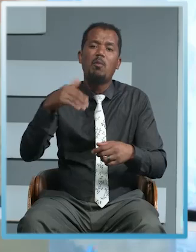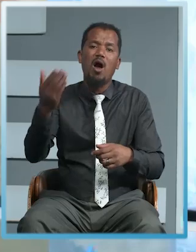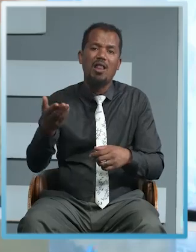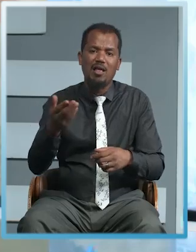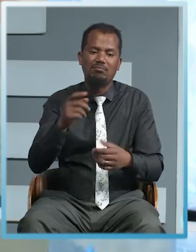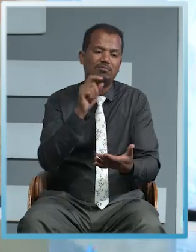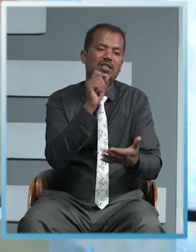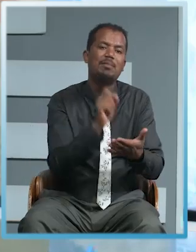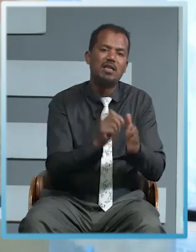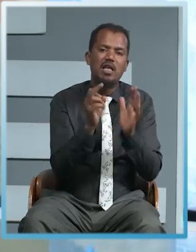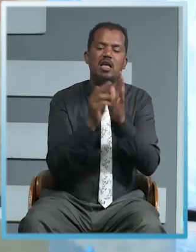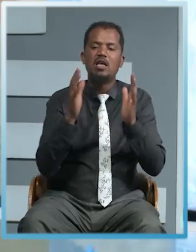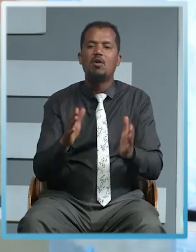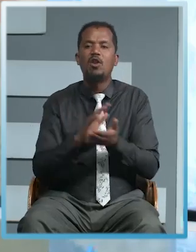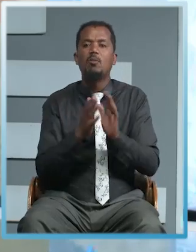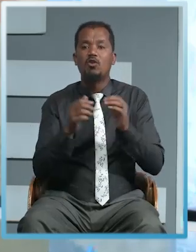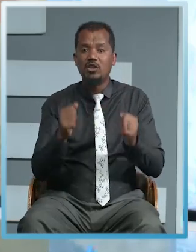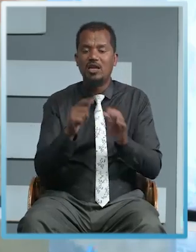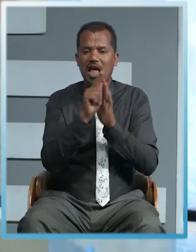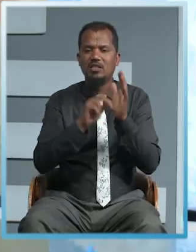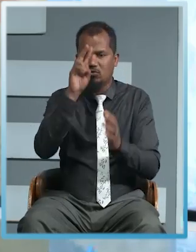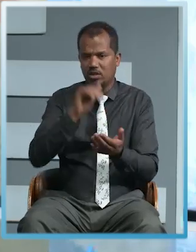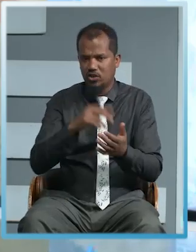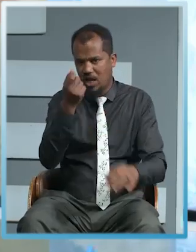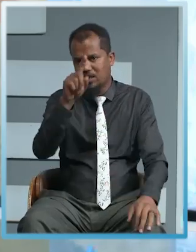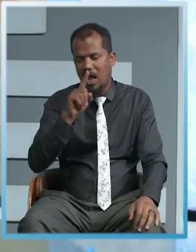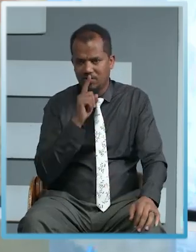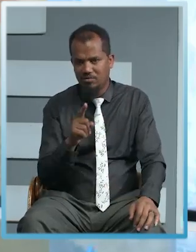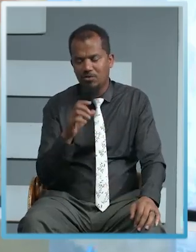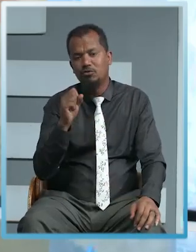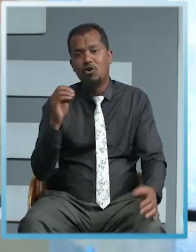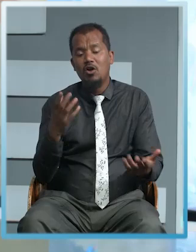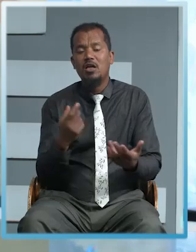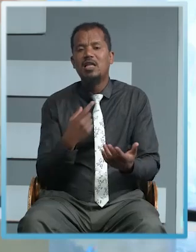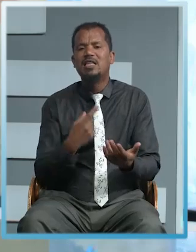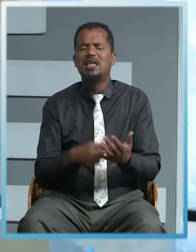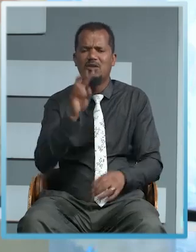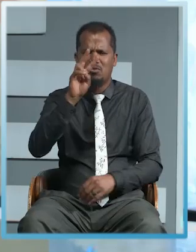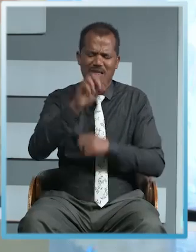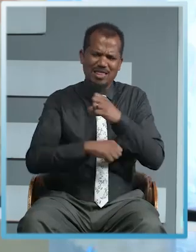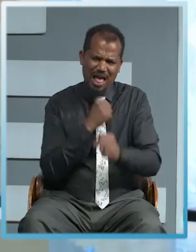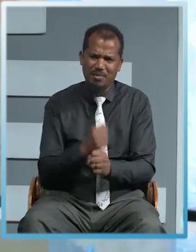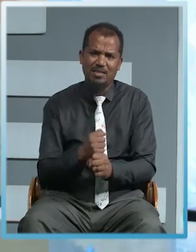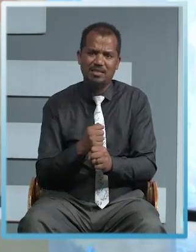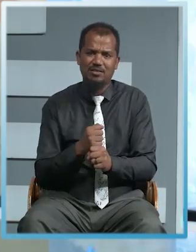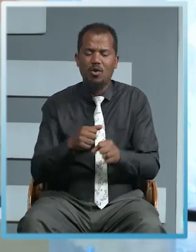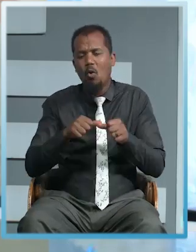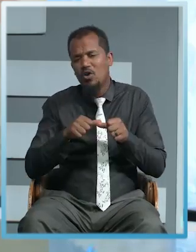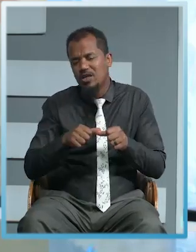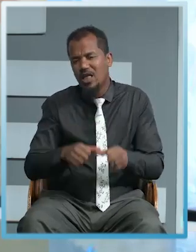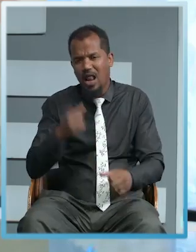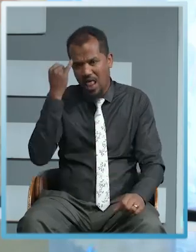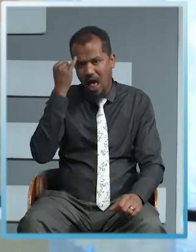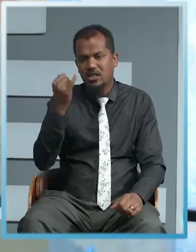በኋላ ተመዝግበን ህጋዊ ለመሆን የቻልነው ነሐሴ 2011 ነው ማለት ነው። ያን ሁለት ዓመት ያህል ጊዜ